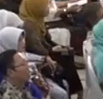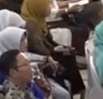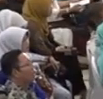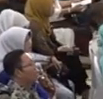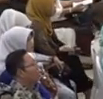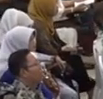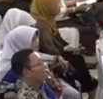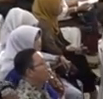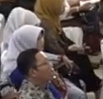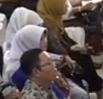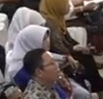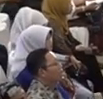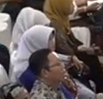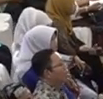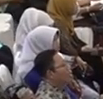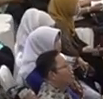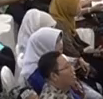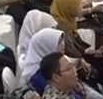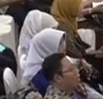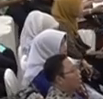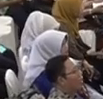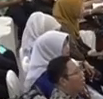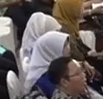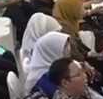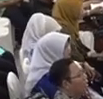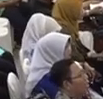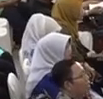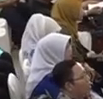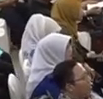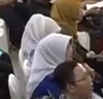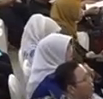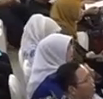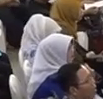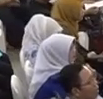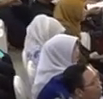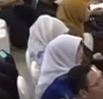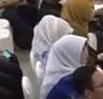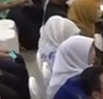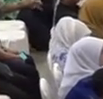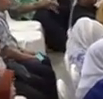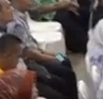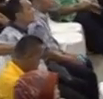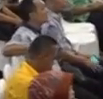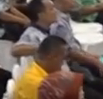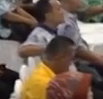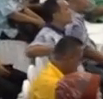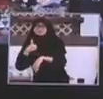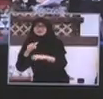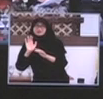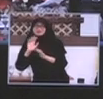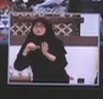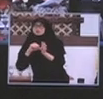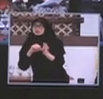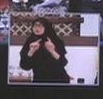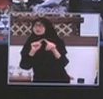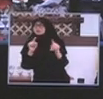Cuma belum. Oh oke. Oke, nanti biar dibantu ini di belakang saya, banyak juga yang mengelola. Tolong nanti operatornya, kita minta